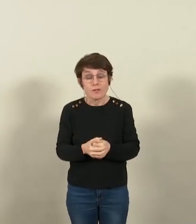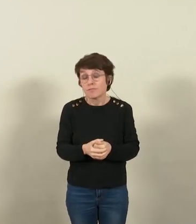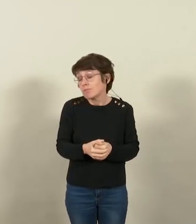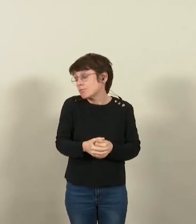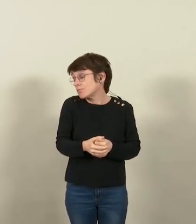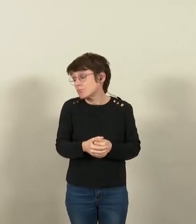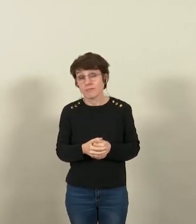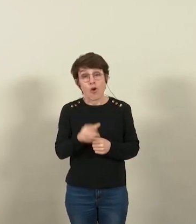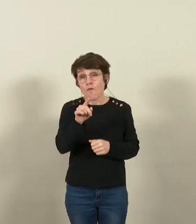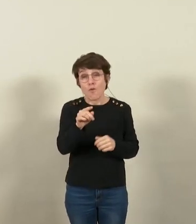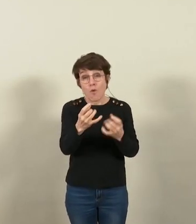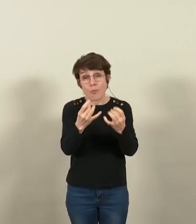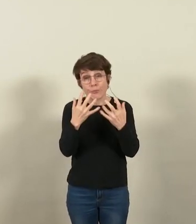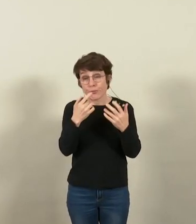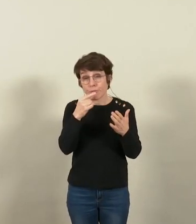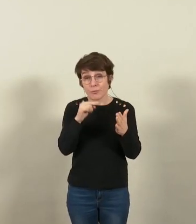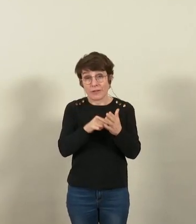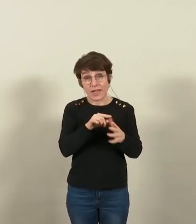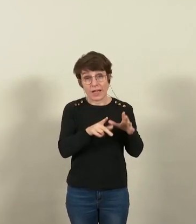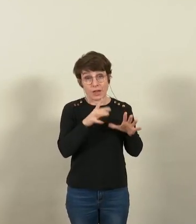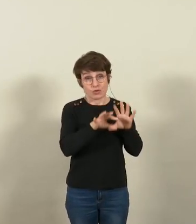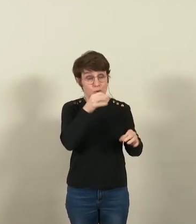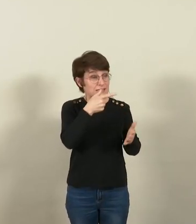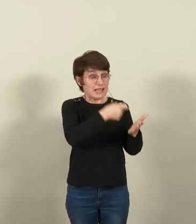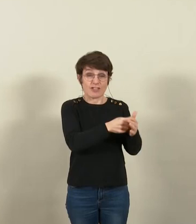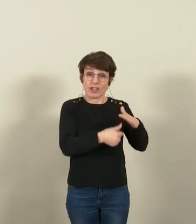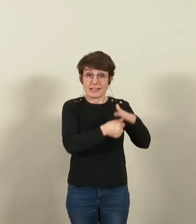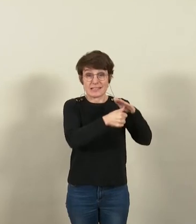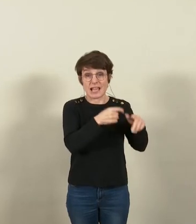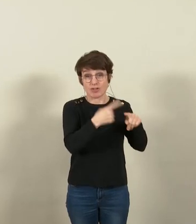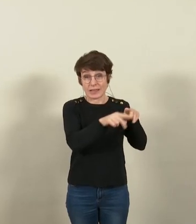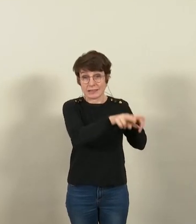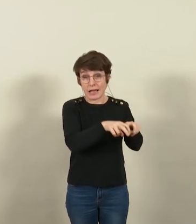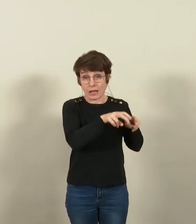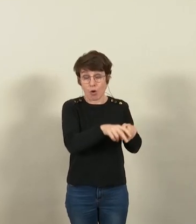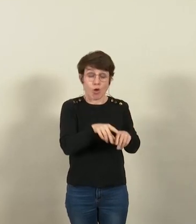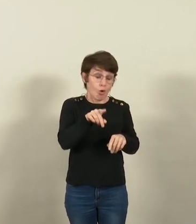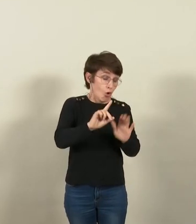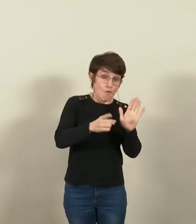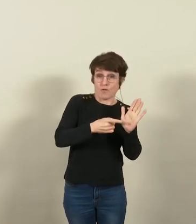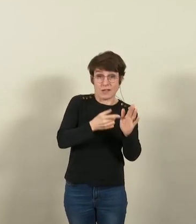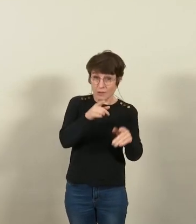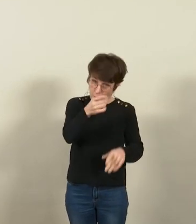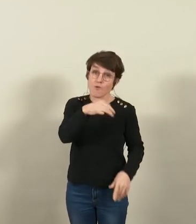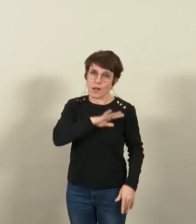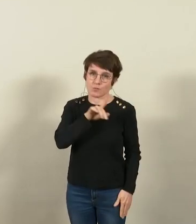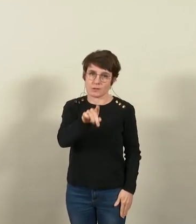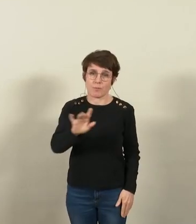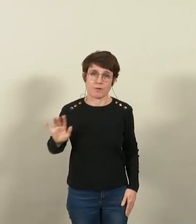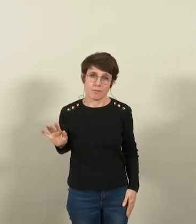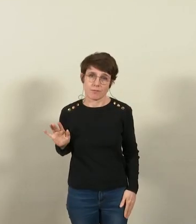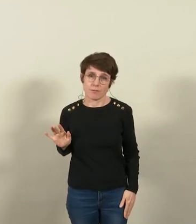choisi cette option vous en avez évidemment le droit et la responsabilité il y a un autre point que je voudrais souligner c'est